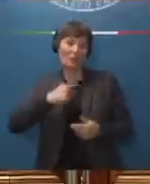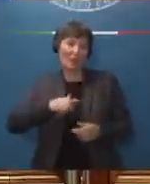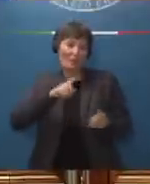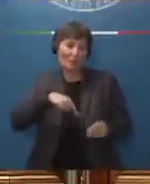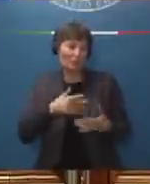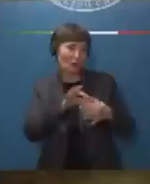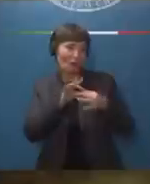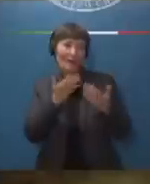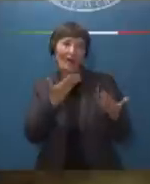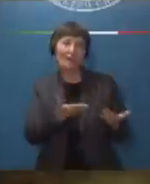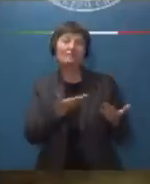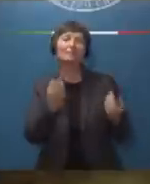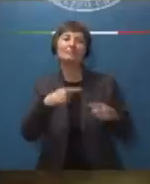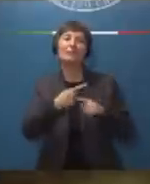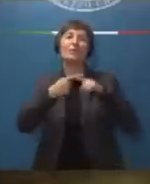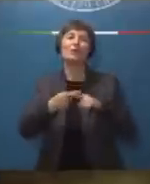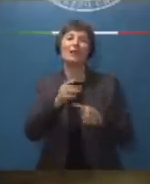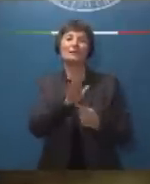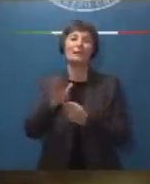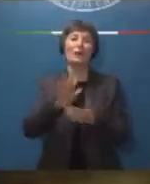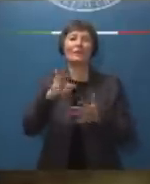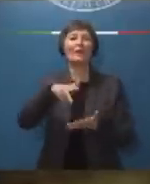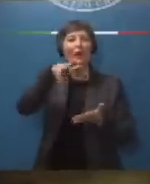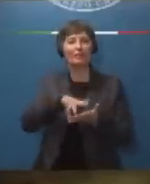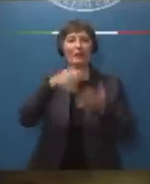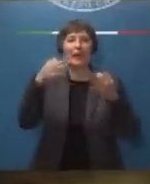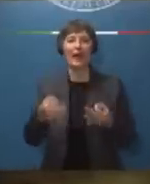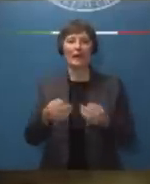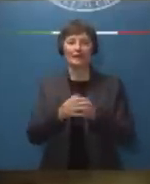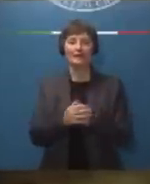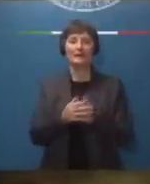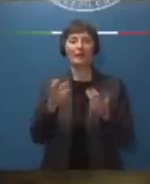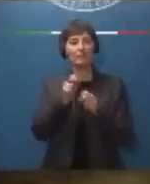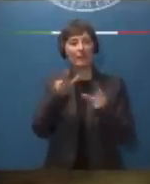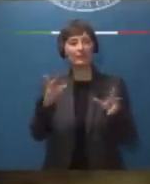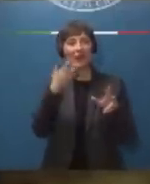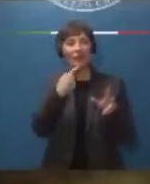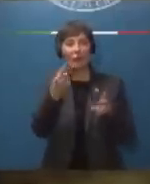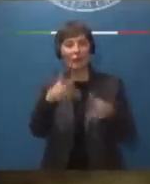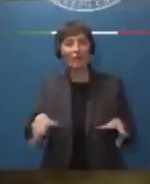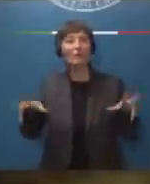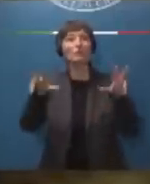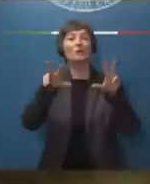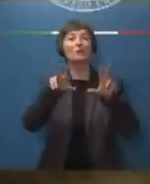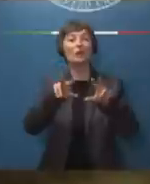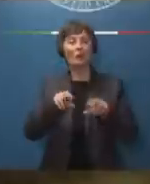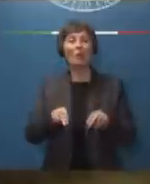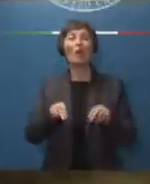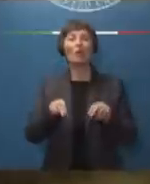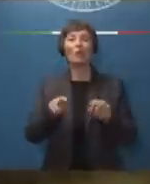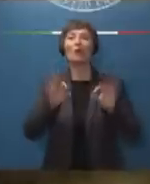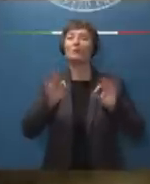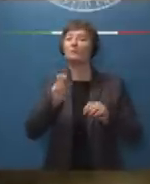lo testimonia e ne è garanzia il messaggio che vogliamo ribadire oggi Ancora una volta è un messaggio